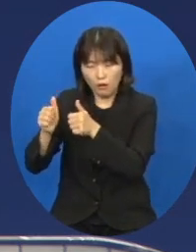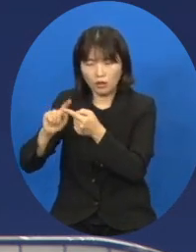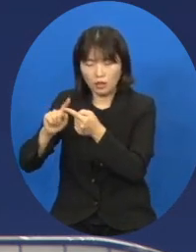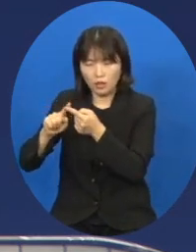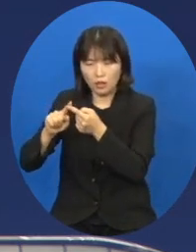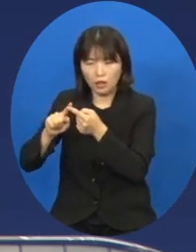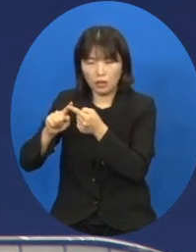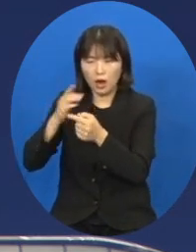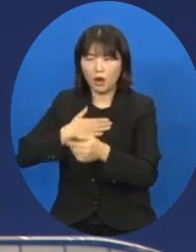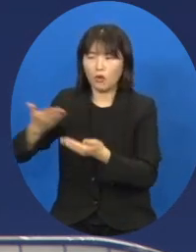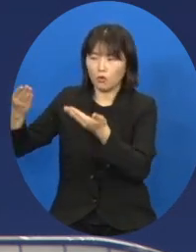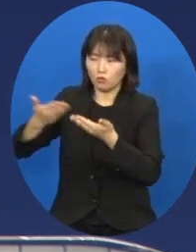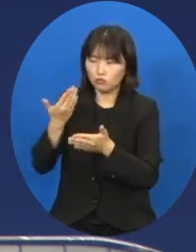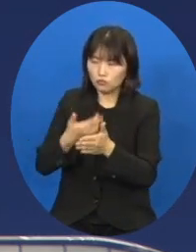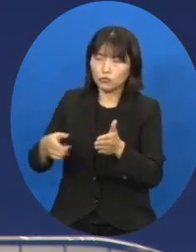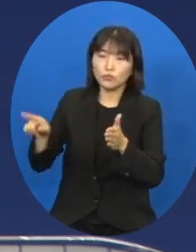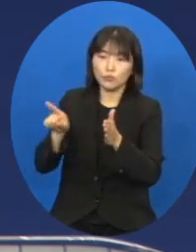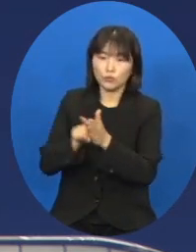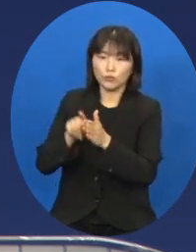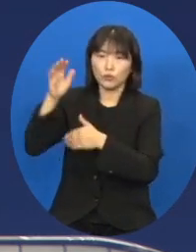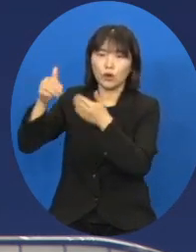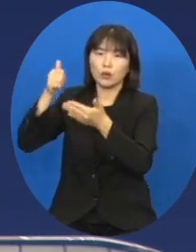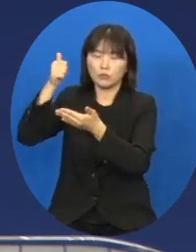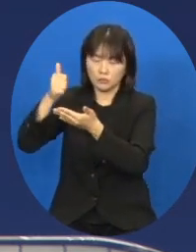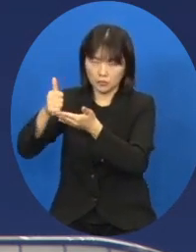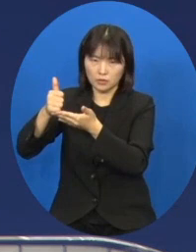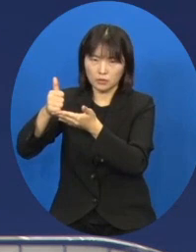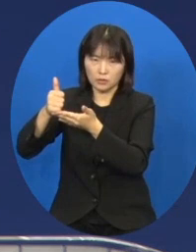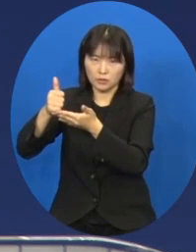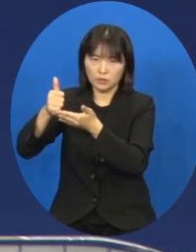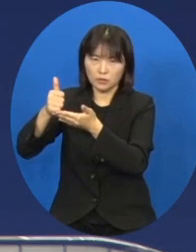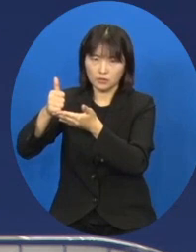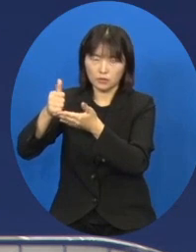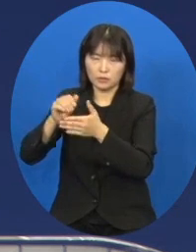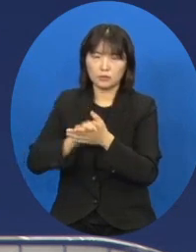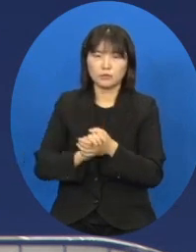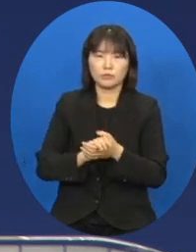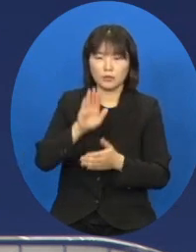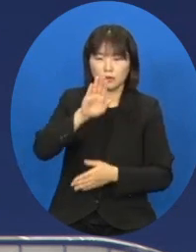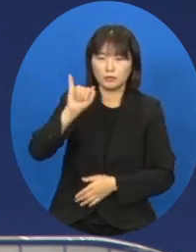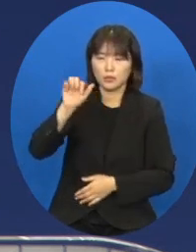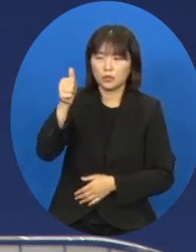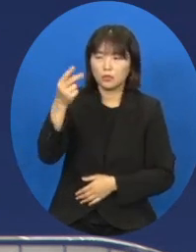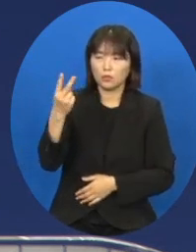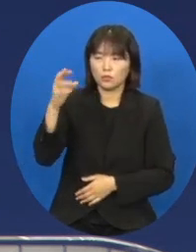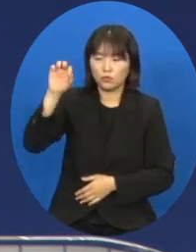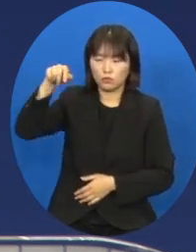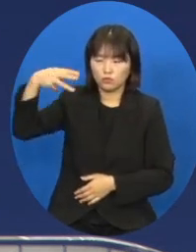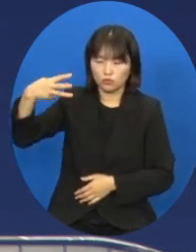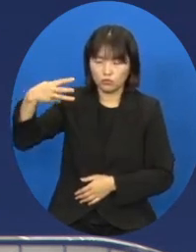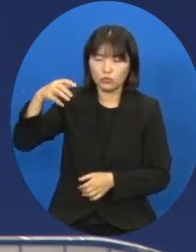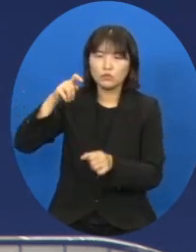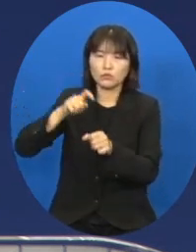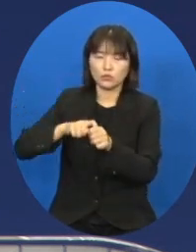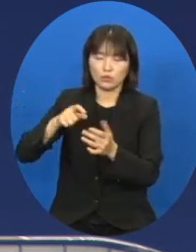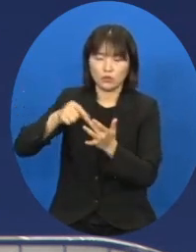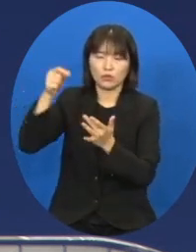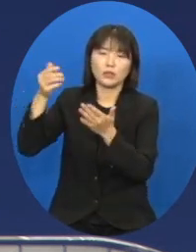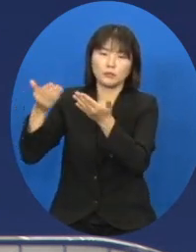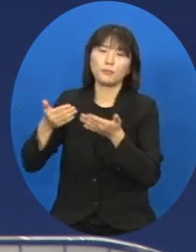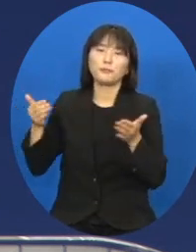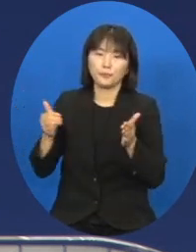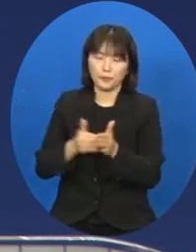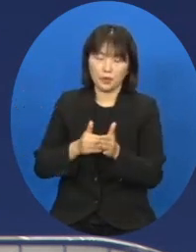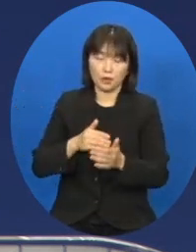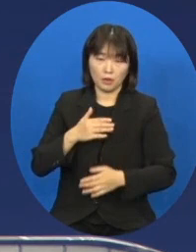알려주기 위하여 하나님께서는 기꺼이 비효율적인 선택을 하신 것이었습니다.